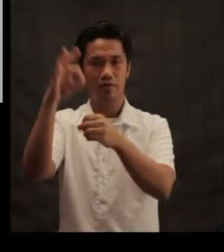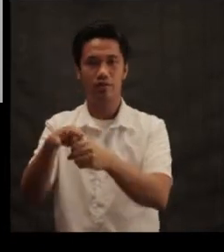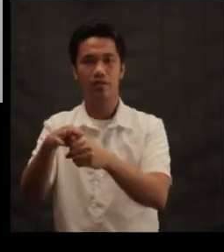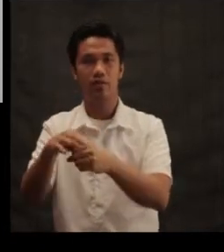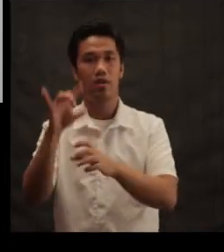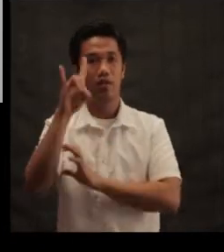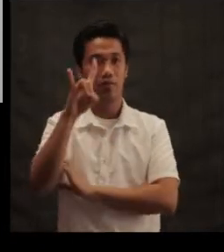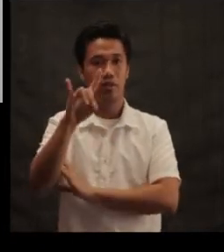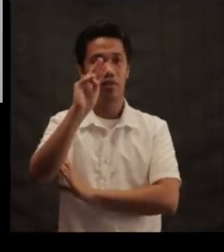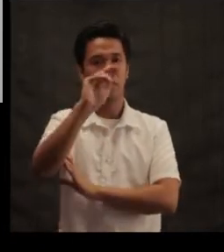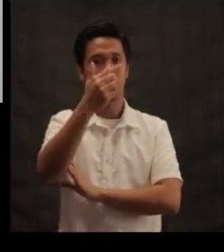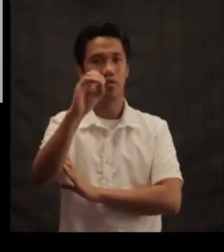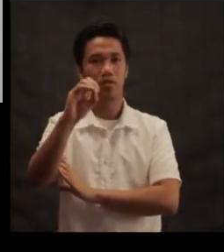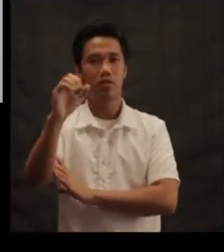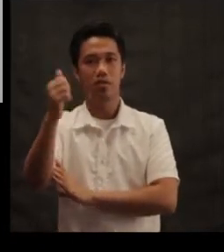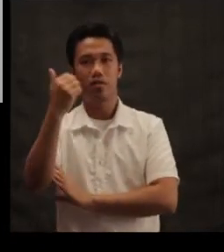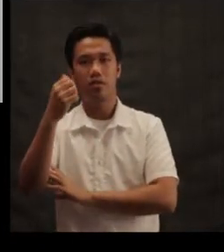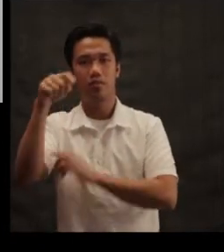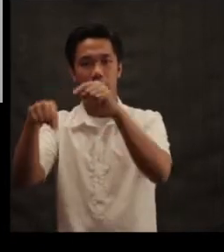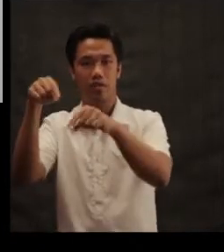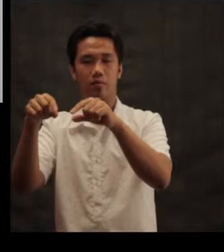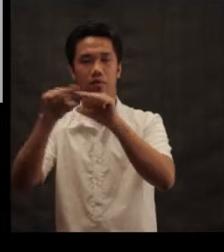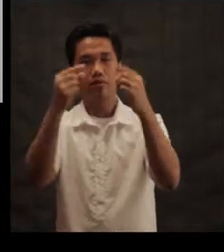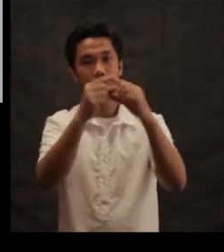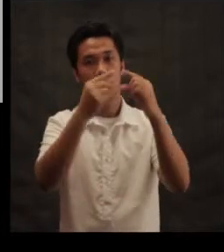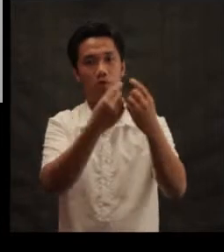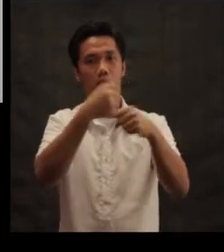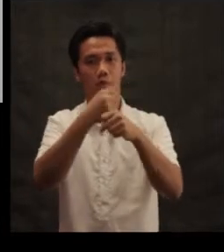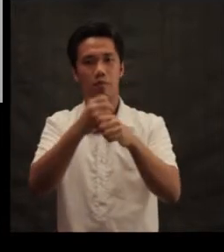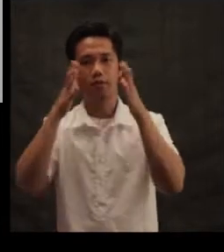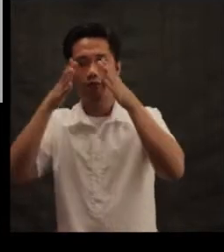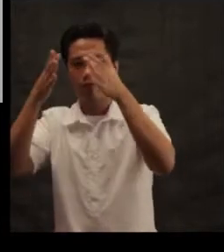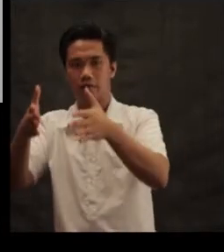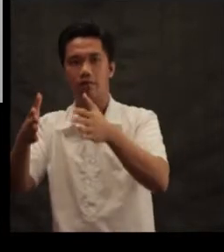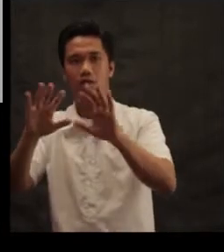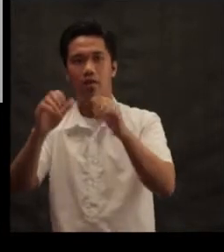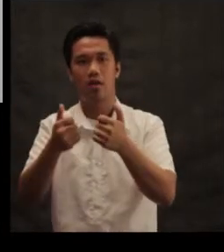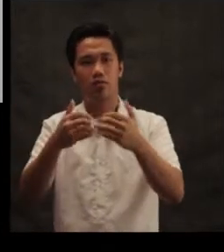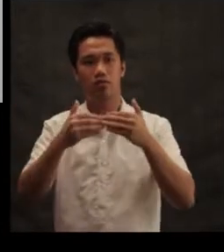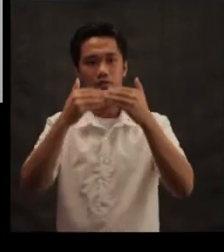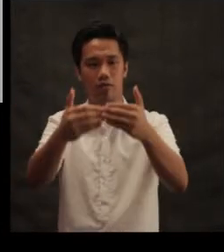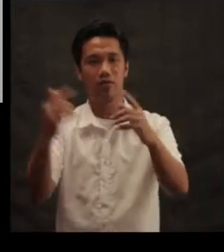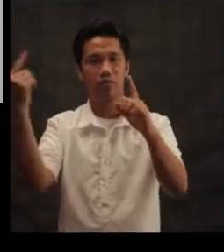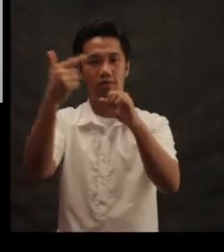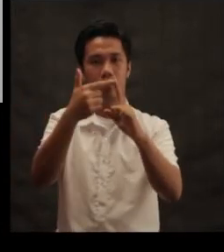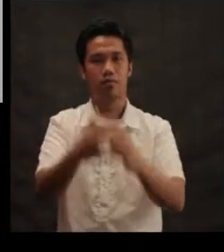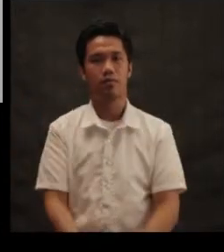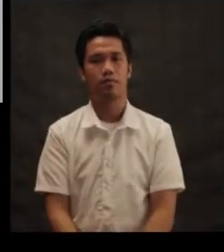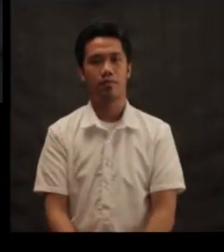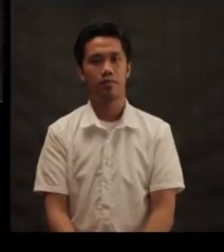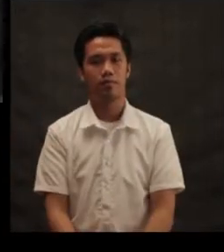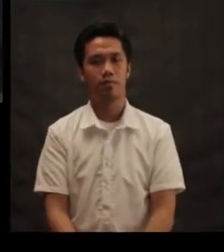at pagboto. Nagtutulong-tulong din ang media, ang mga NGOs at mga samahan ng PWD upang maisulong ang kanilang